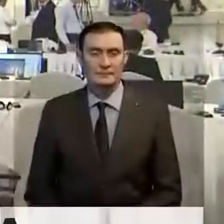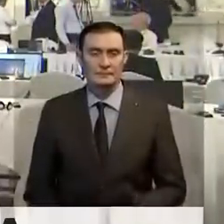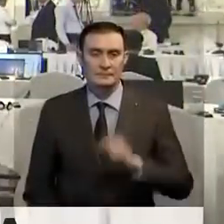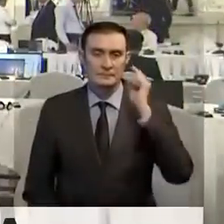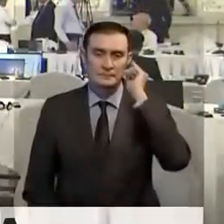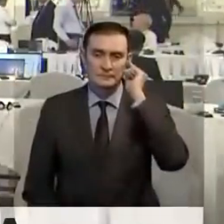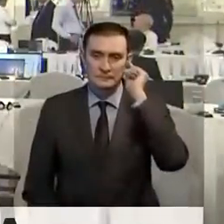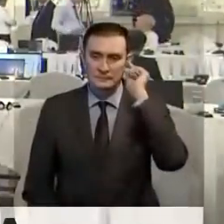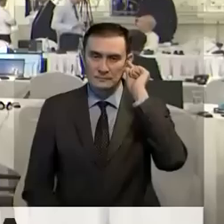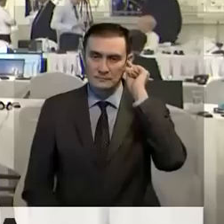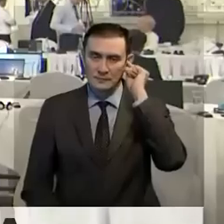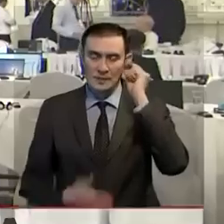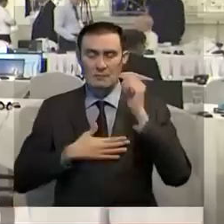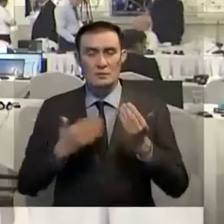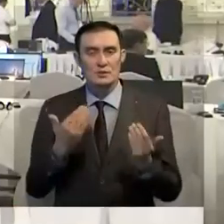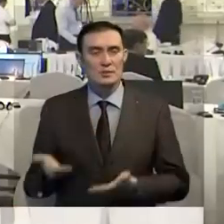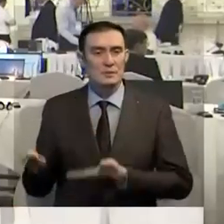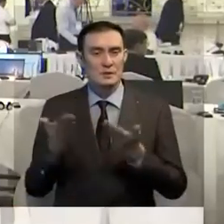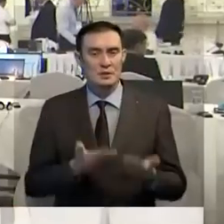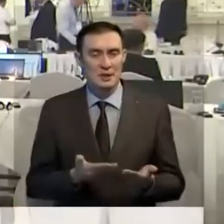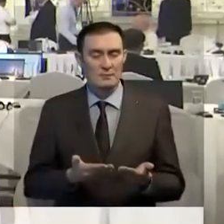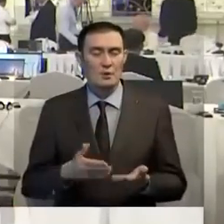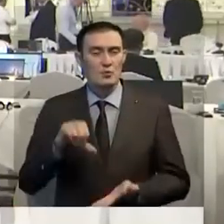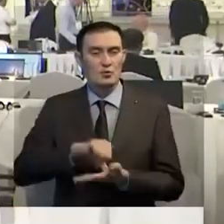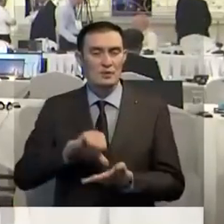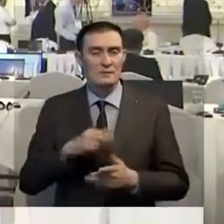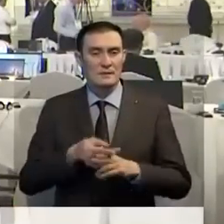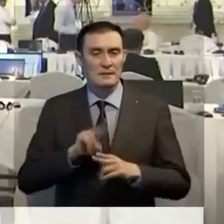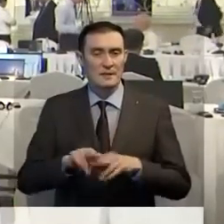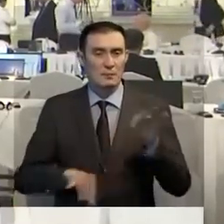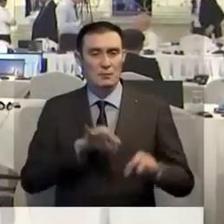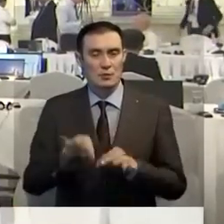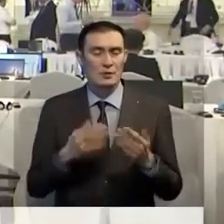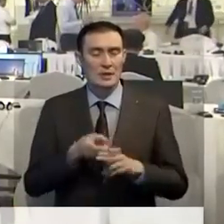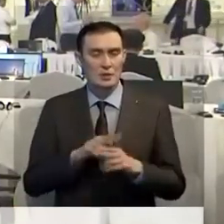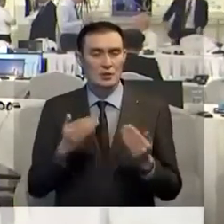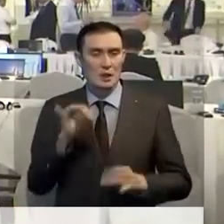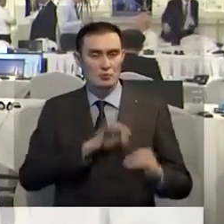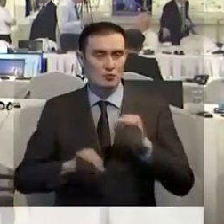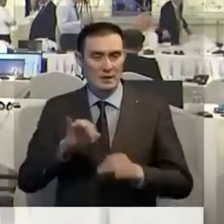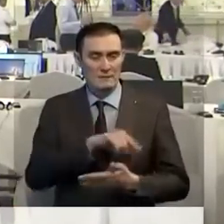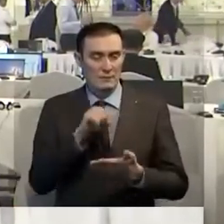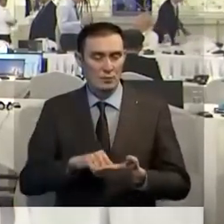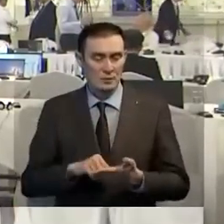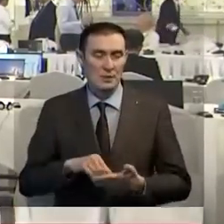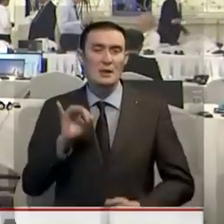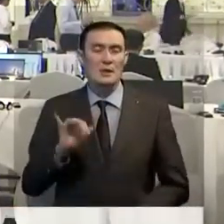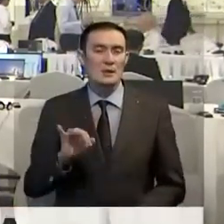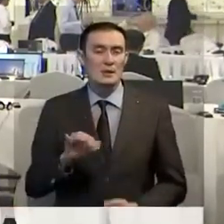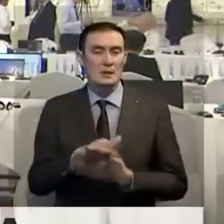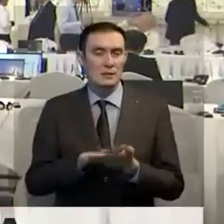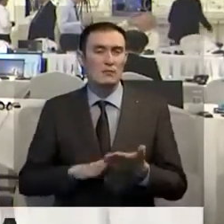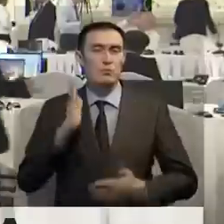Мы приглашаем АФОКа принять участие в этом. Сейчас мы обсуждаем этот момент. И